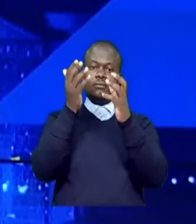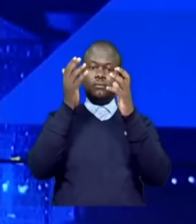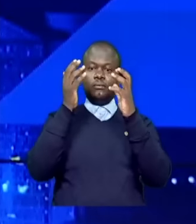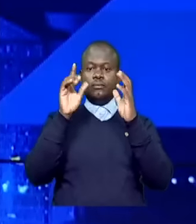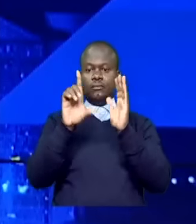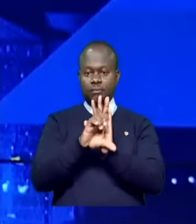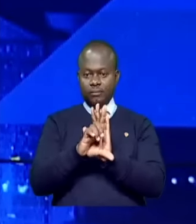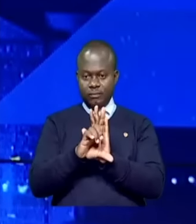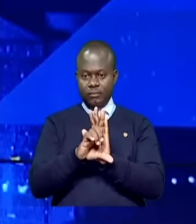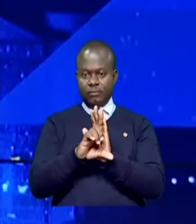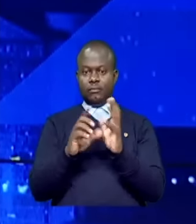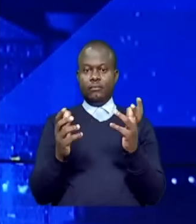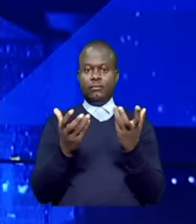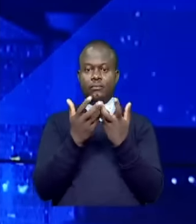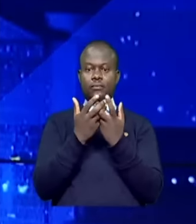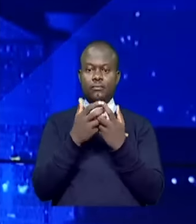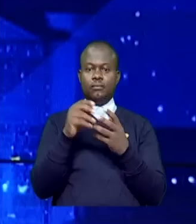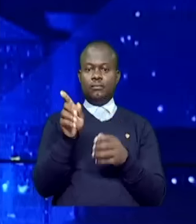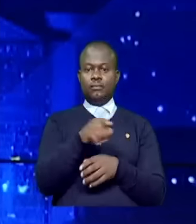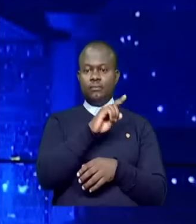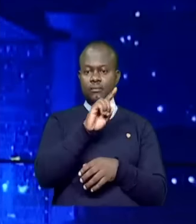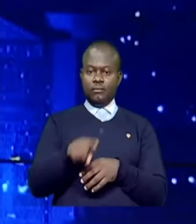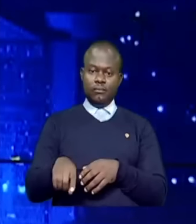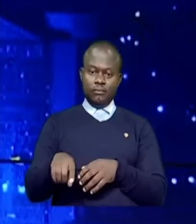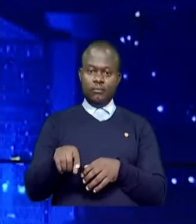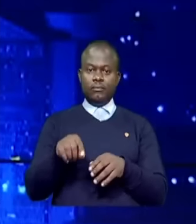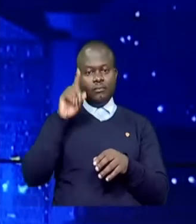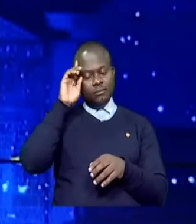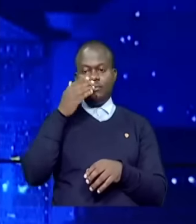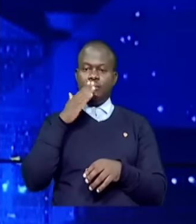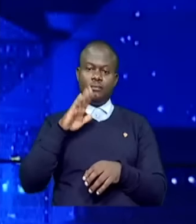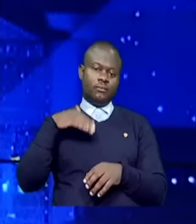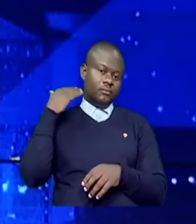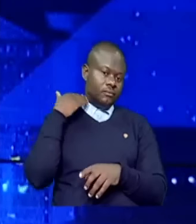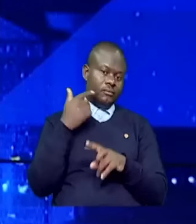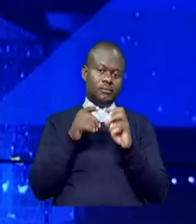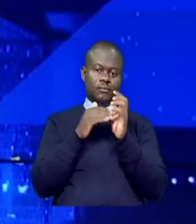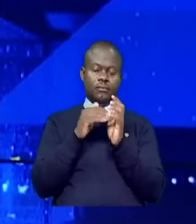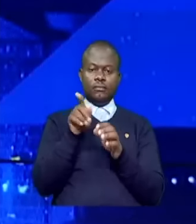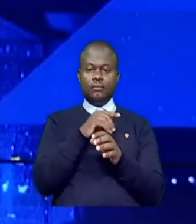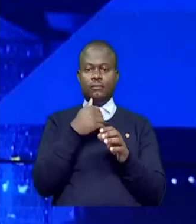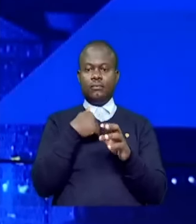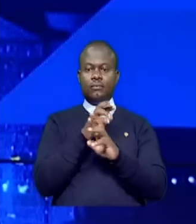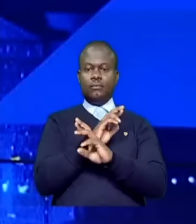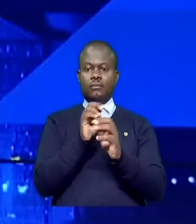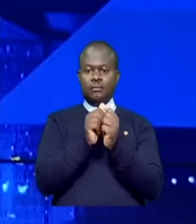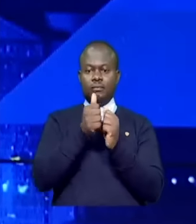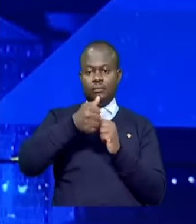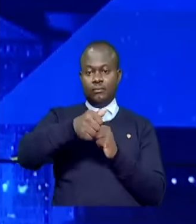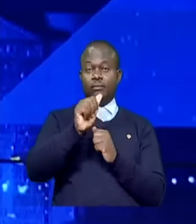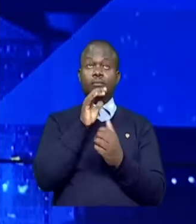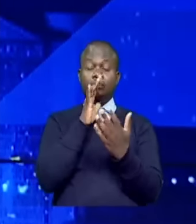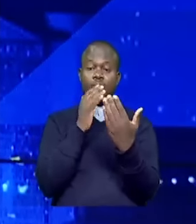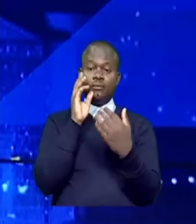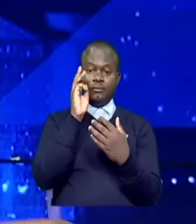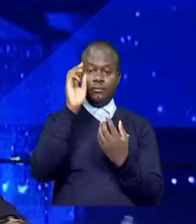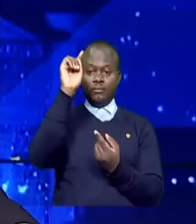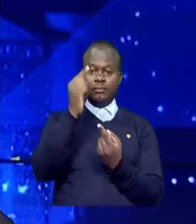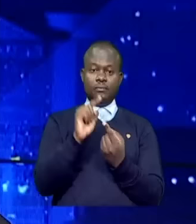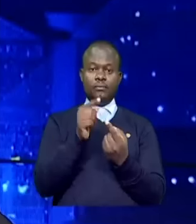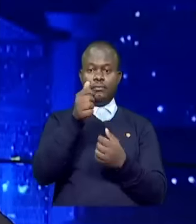itegeko ryerekeranye n'icyaha cy'ingengabitekerezo ya jenoside ndetse n'ibyaha bifitanye isano nayo bwitezweho kuzagabanya